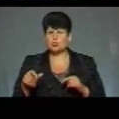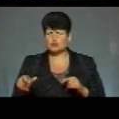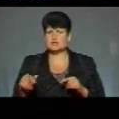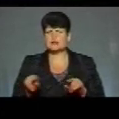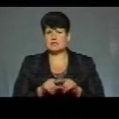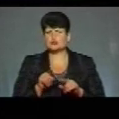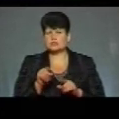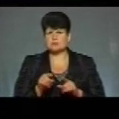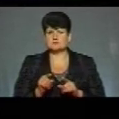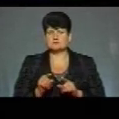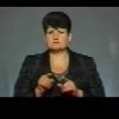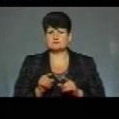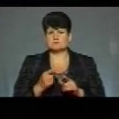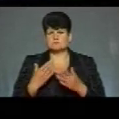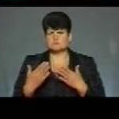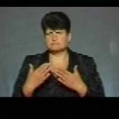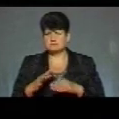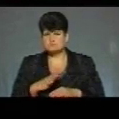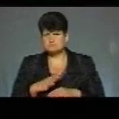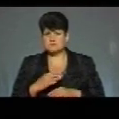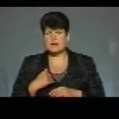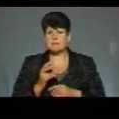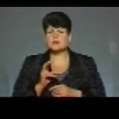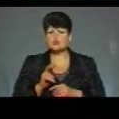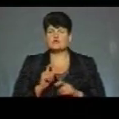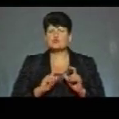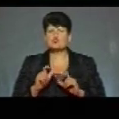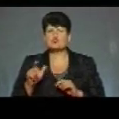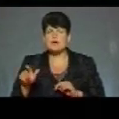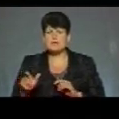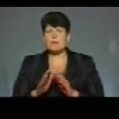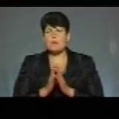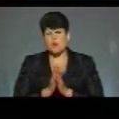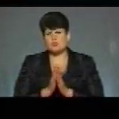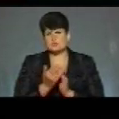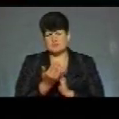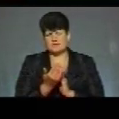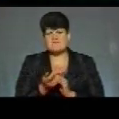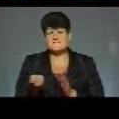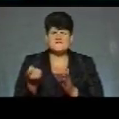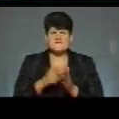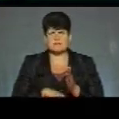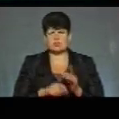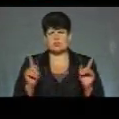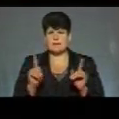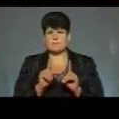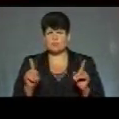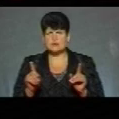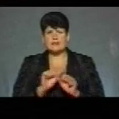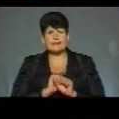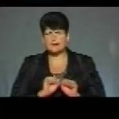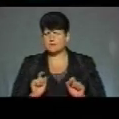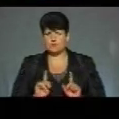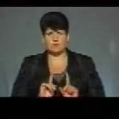там долучалися до бесіди. Так? Я підійшов до студентів і попросив їх вимкнути музику, тому що так не годиться.